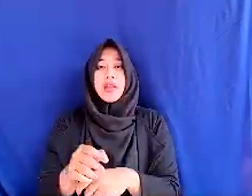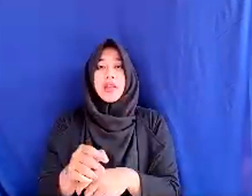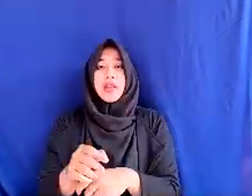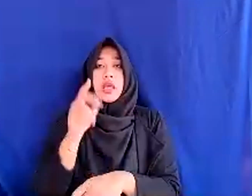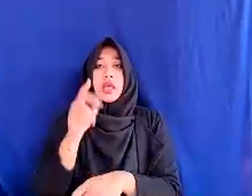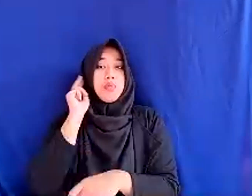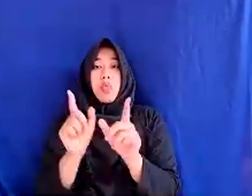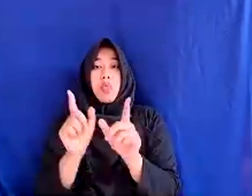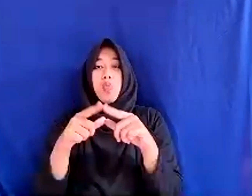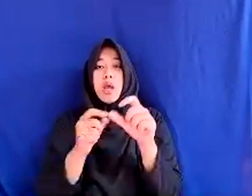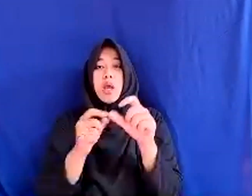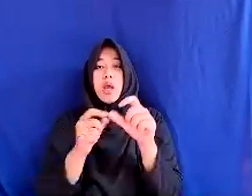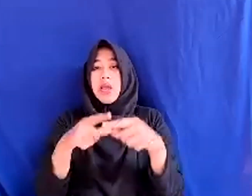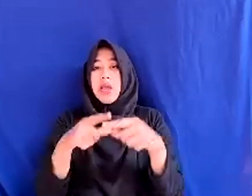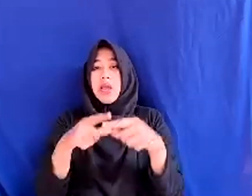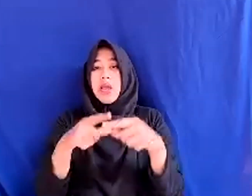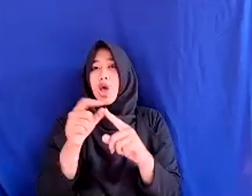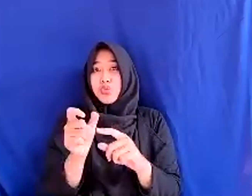dalam studinya, S1-nya